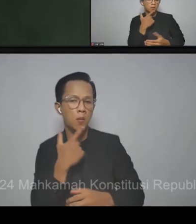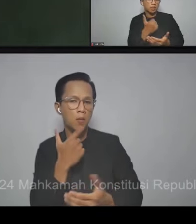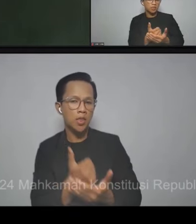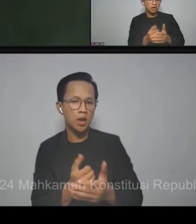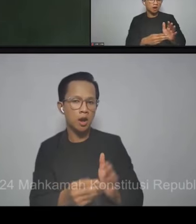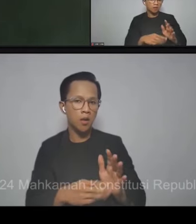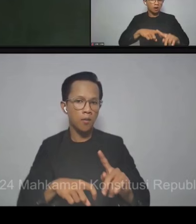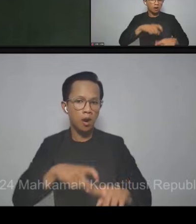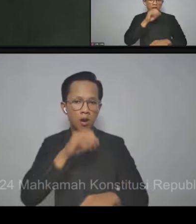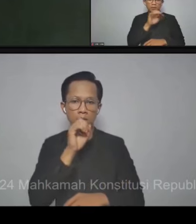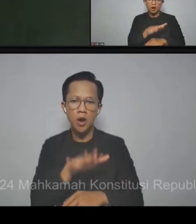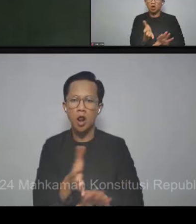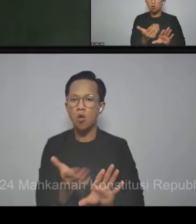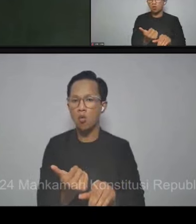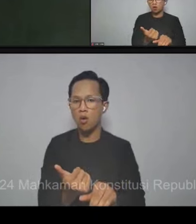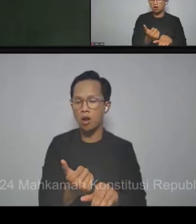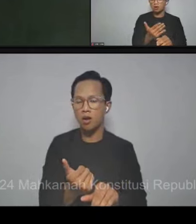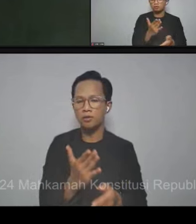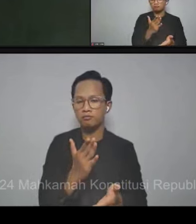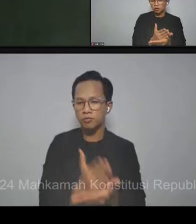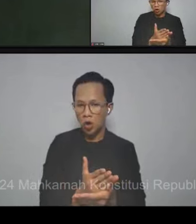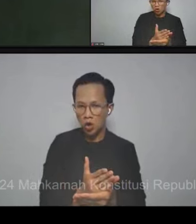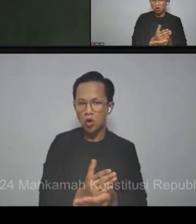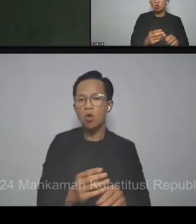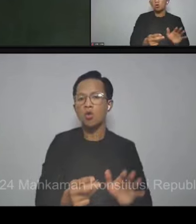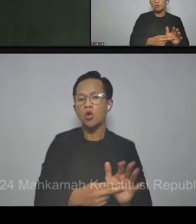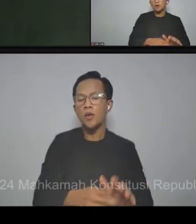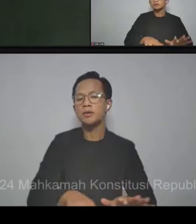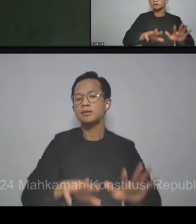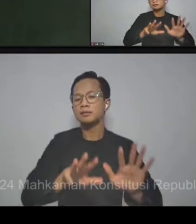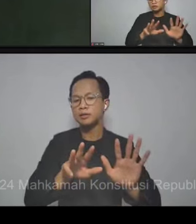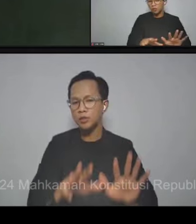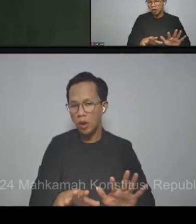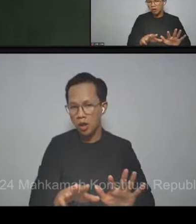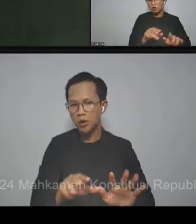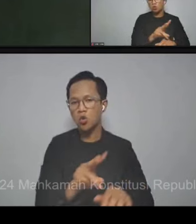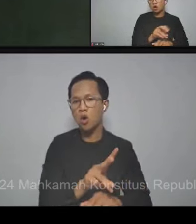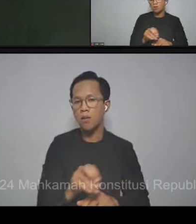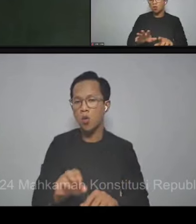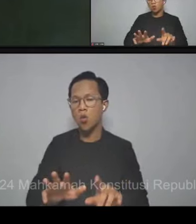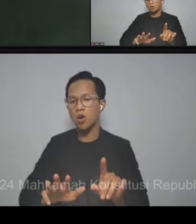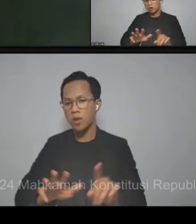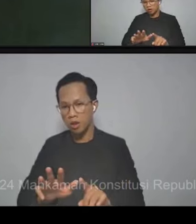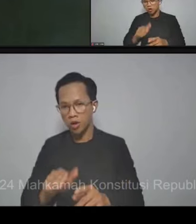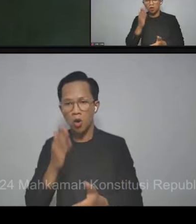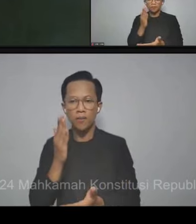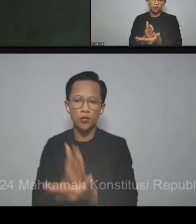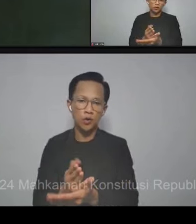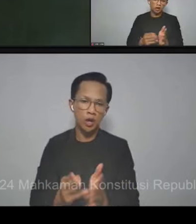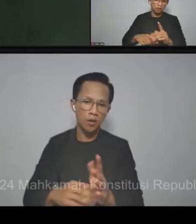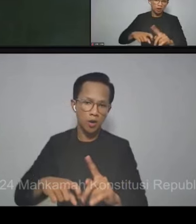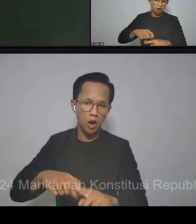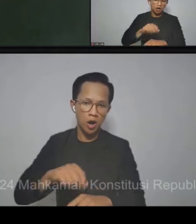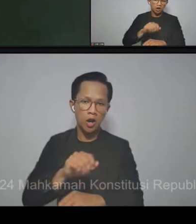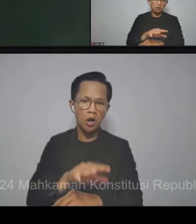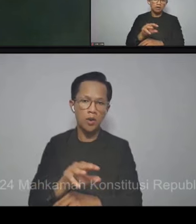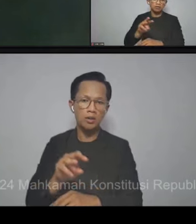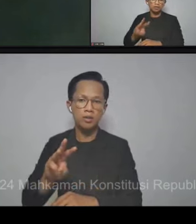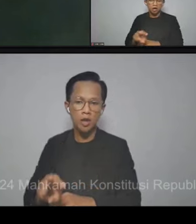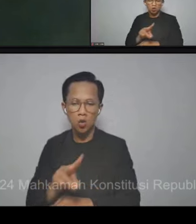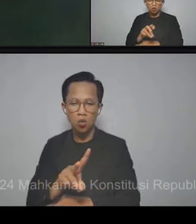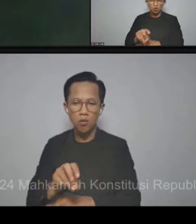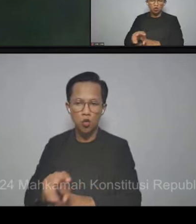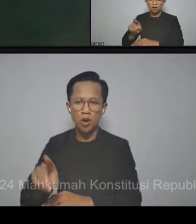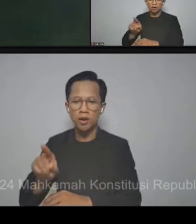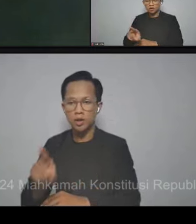kembali putusan Mahkamah konsi nomor 9 2019 yang dikuatkan kembali dengan putusan nomor 532021 yang diucapkan dalam sidang